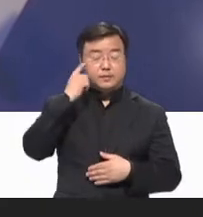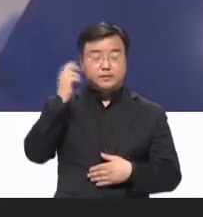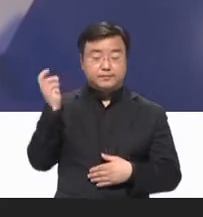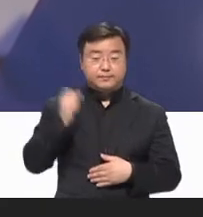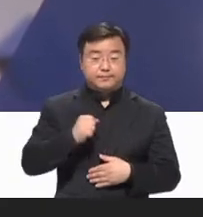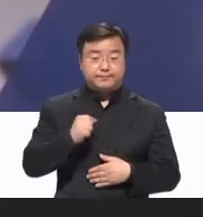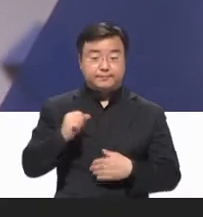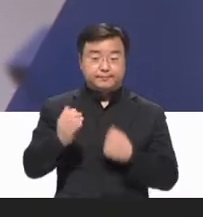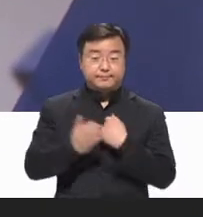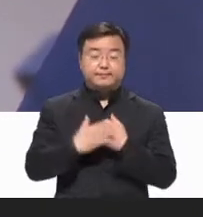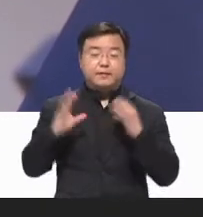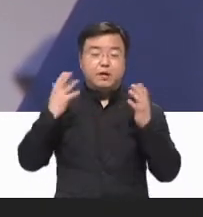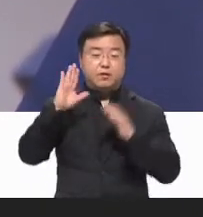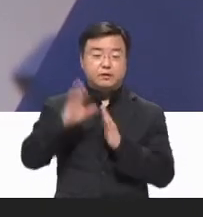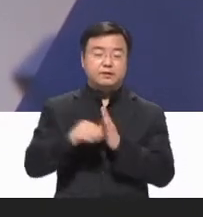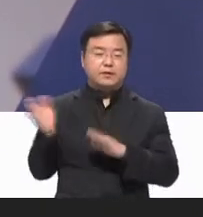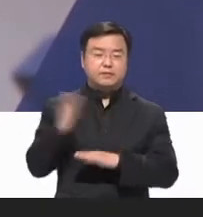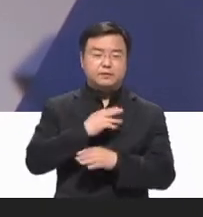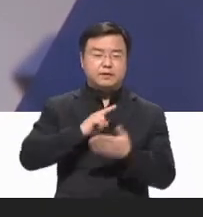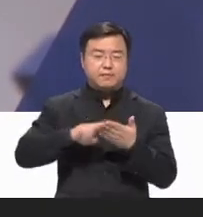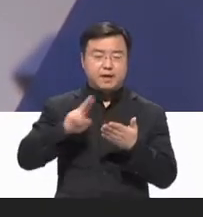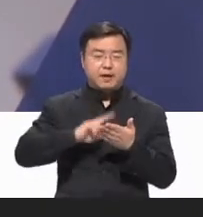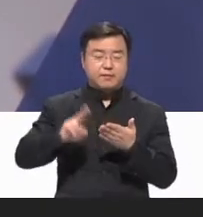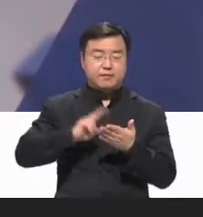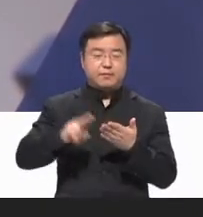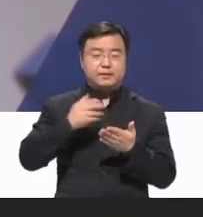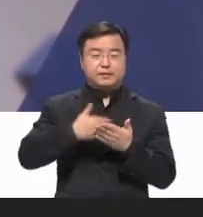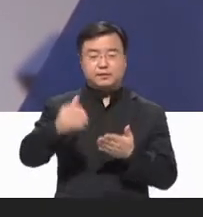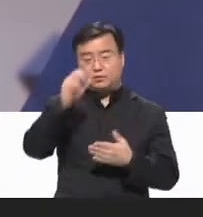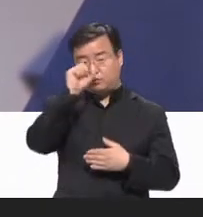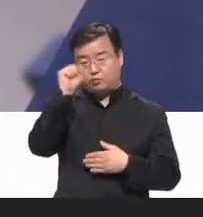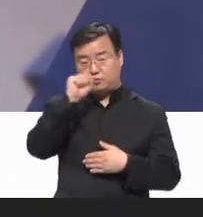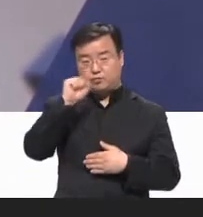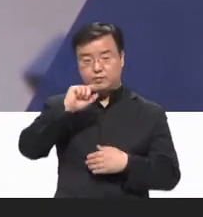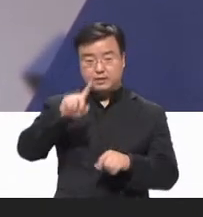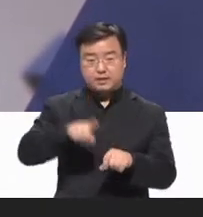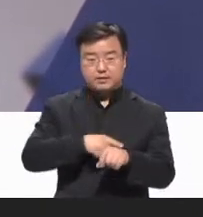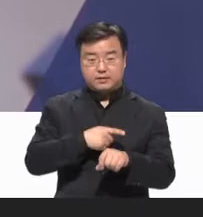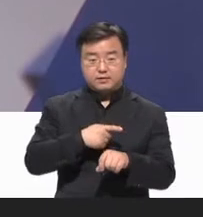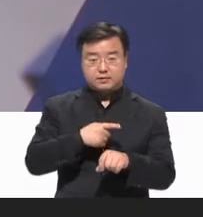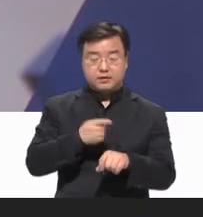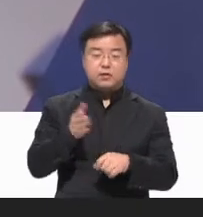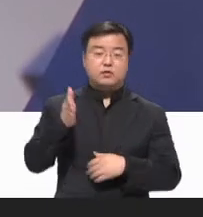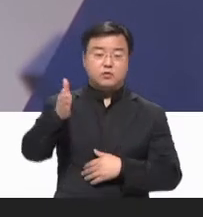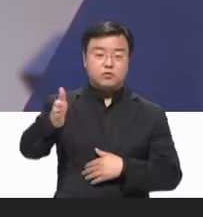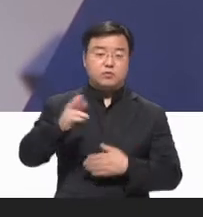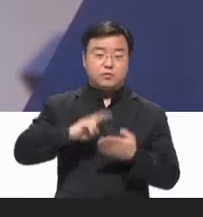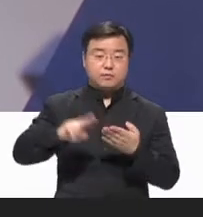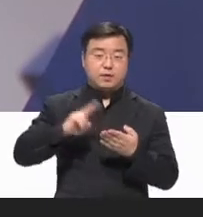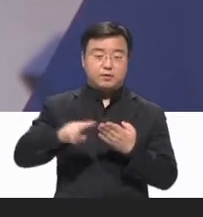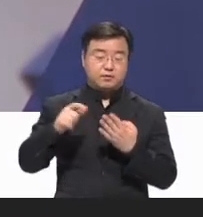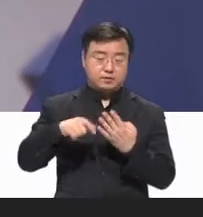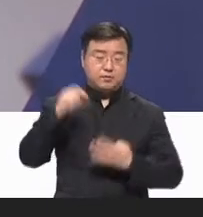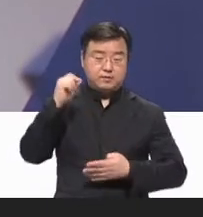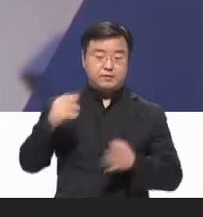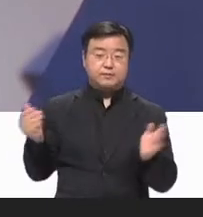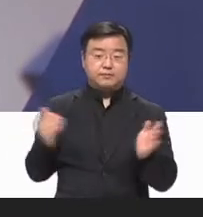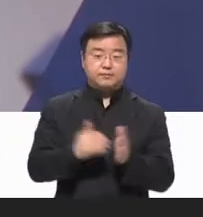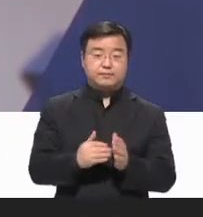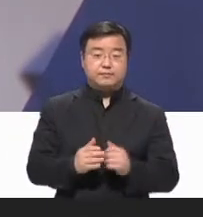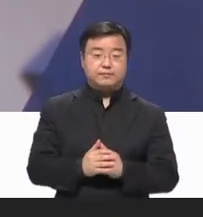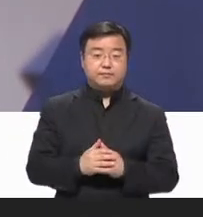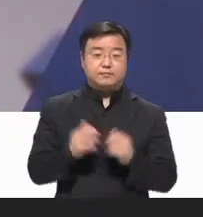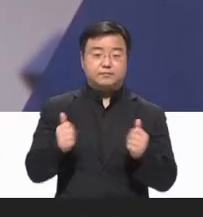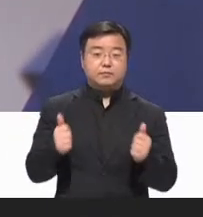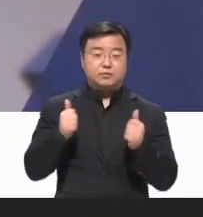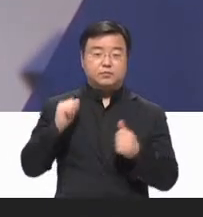그래서 어릴때부터 많아 그리는 걸 좋아했고 자연스럽게 전교 유도 마나를 선택 선택하게 된 것 같아요 4